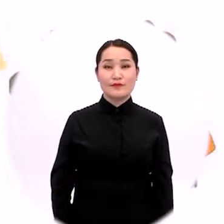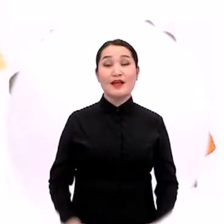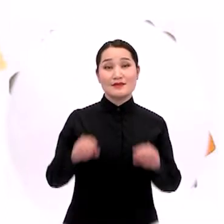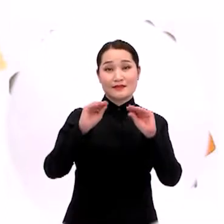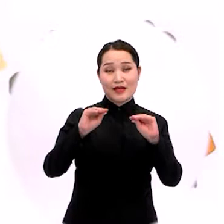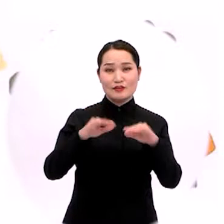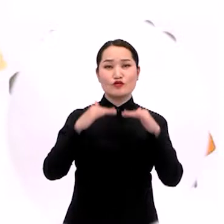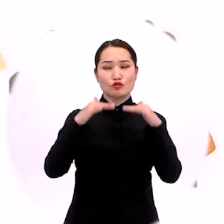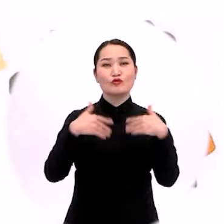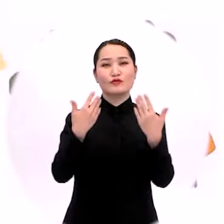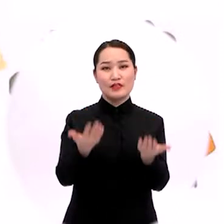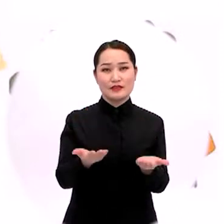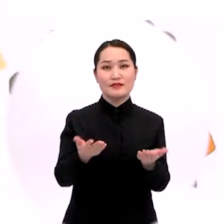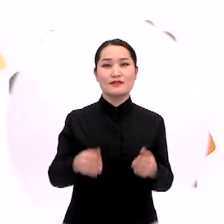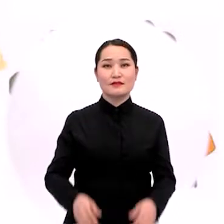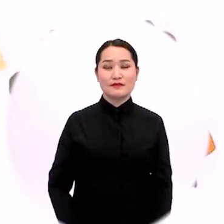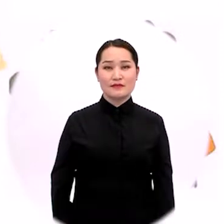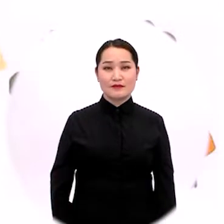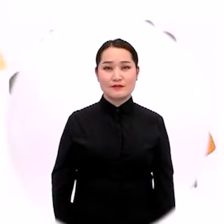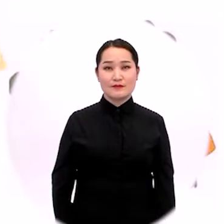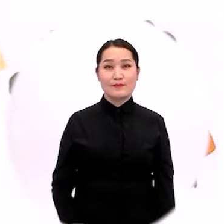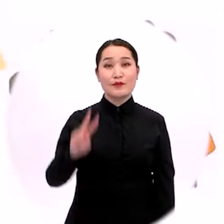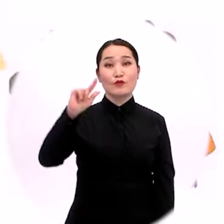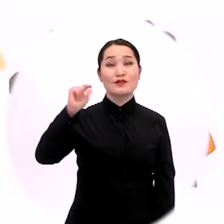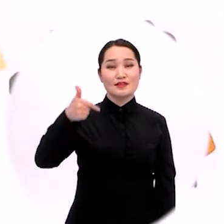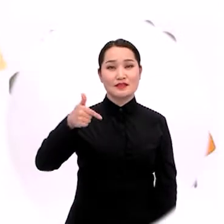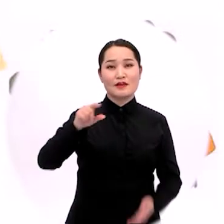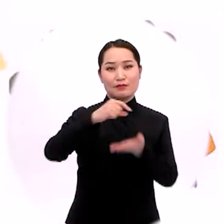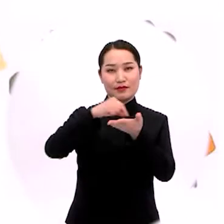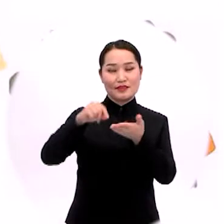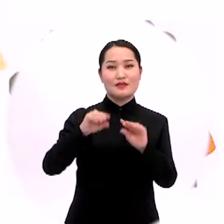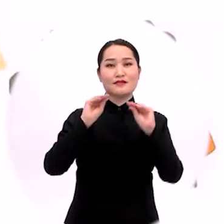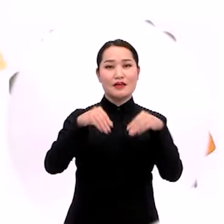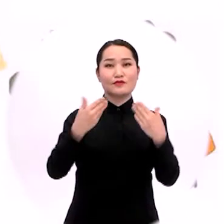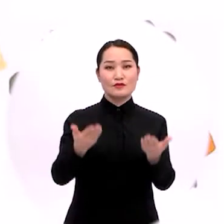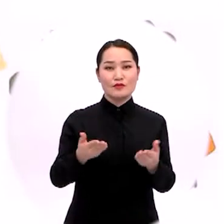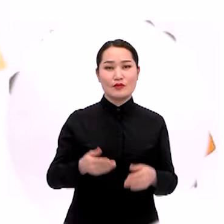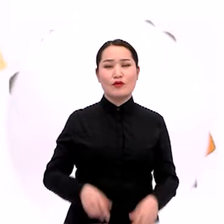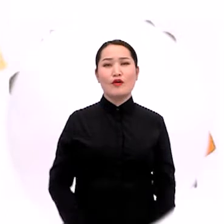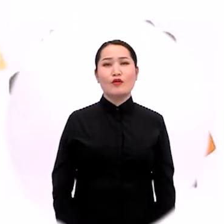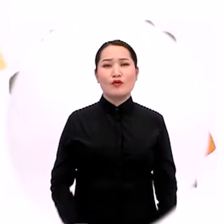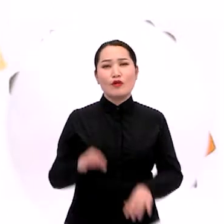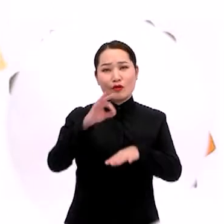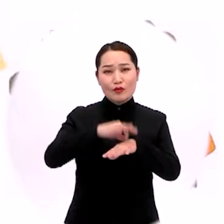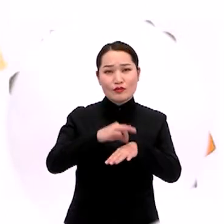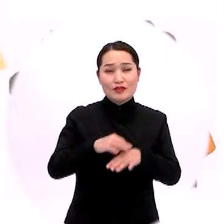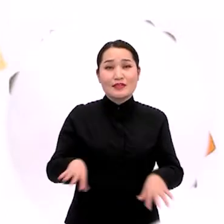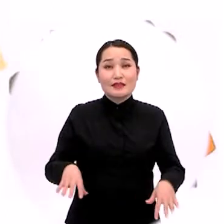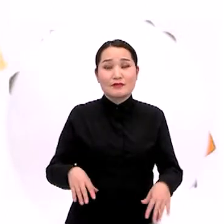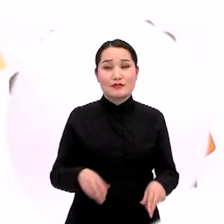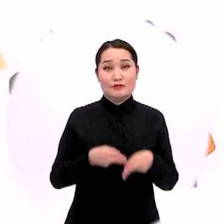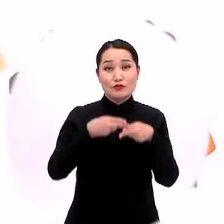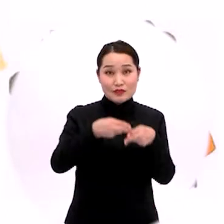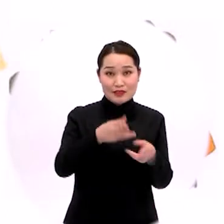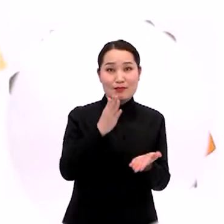зааж зөвлөдөг байсан, үсэг бичгийг заасан, өвдсөн сандарсан үед маань тусалдаг